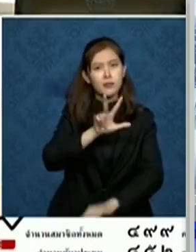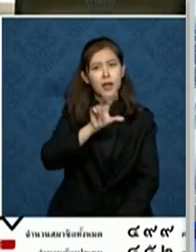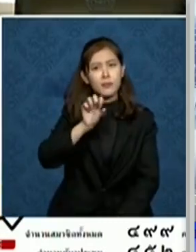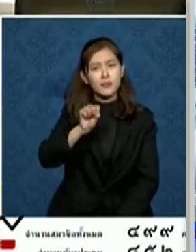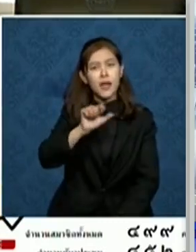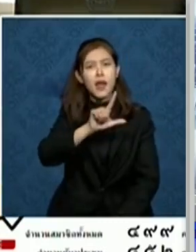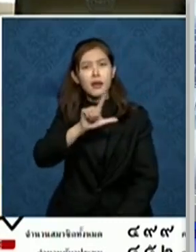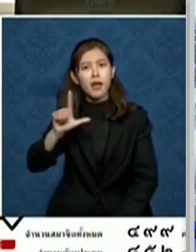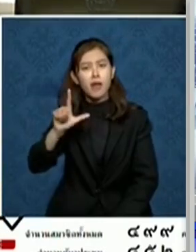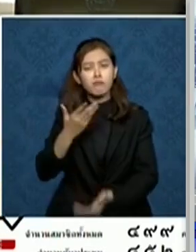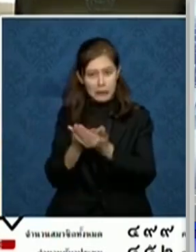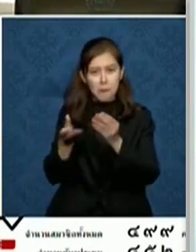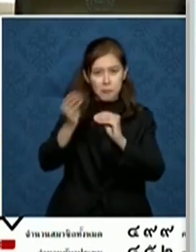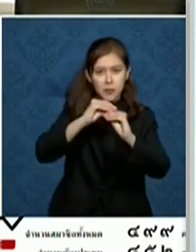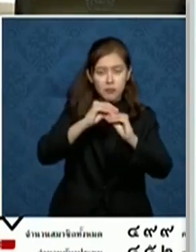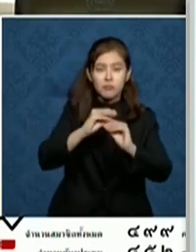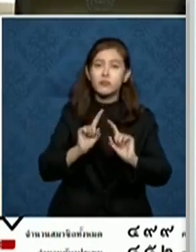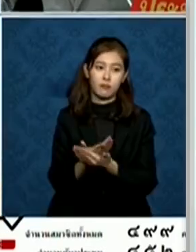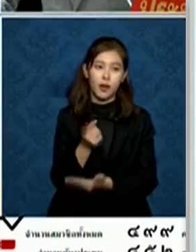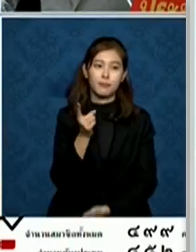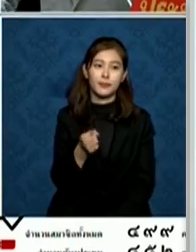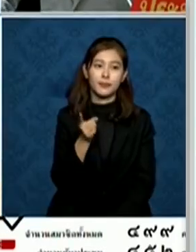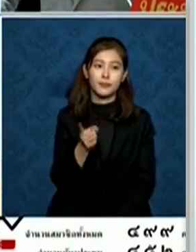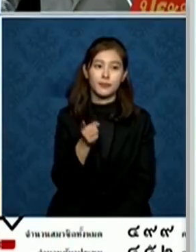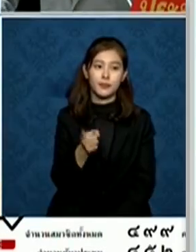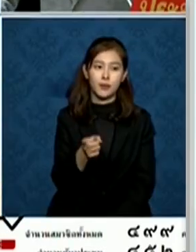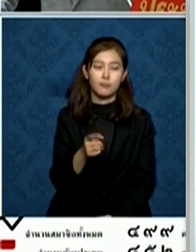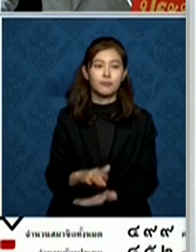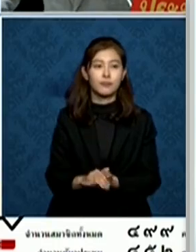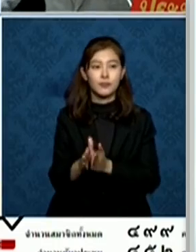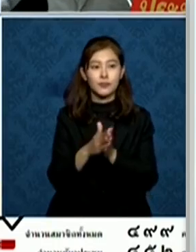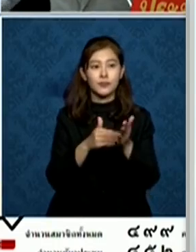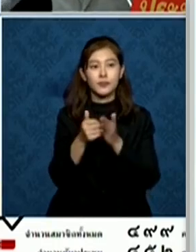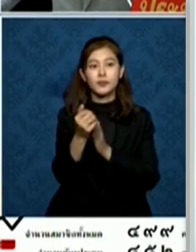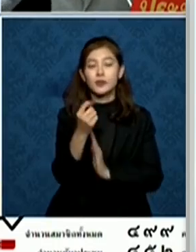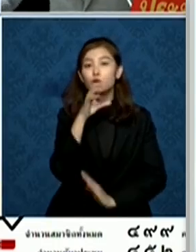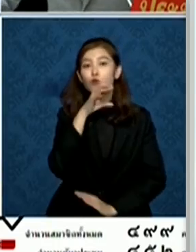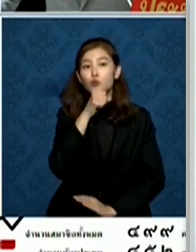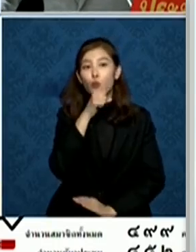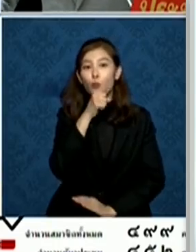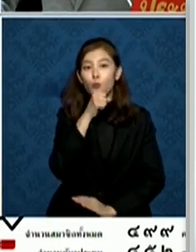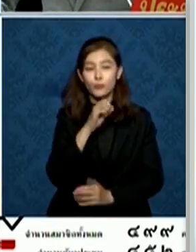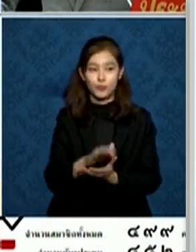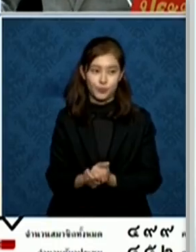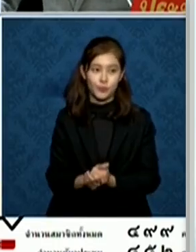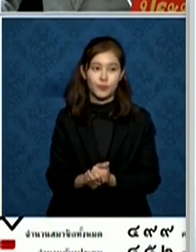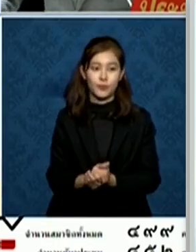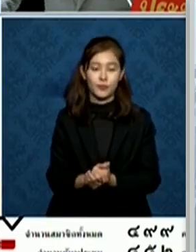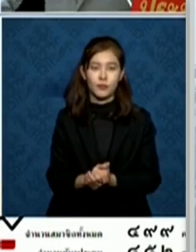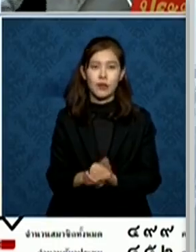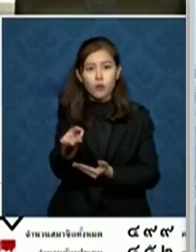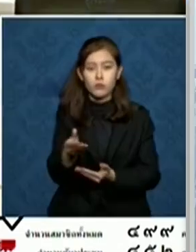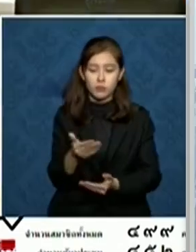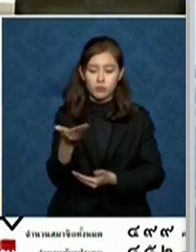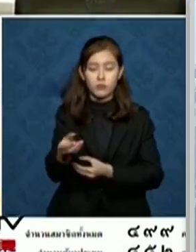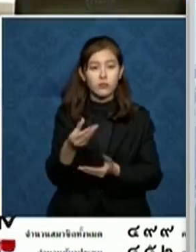นี้เท่านั้นนะครับแต่ข้อสังเกตสำคัญก็คือวันนี้ทุกนโยบายที่เขาโยงไปยังการตั้งงบประมาณไว้เนี่ยมันเป็นโครงการใหญ่ของรัฐบาลท